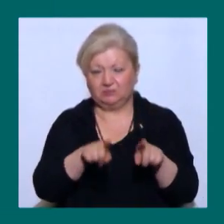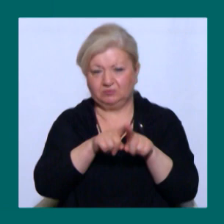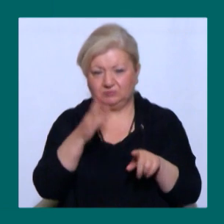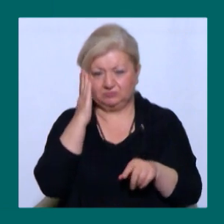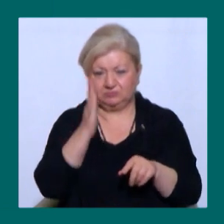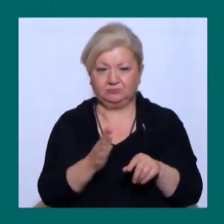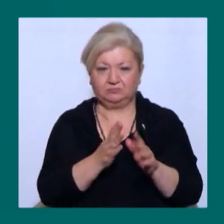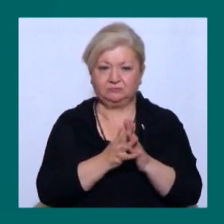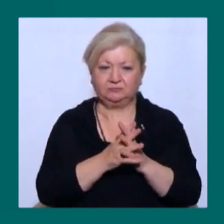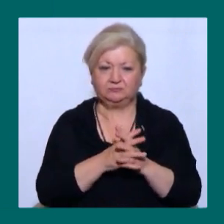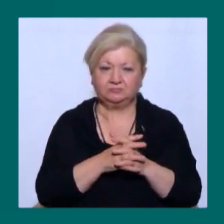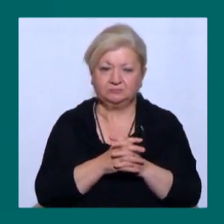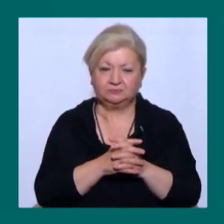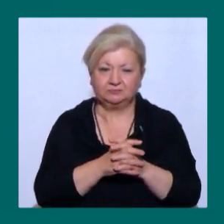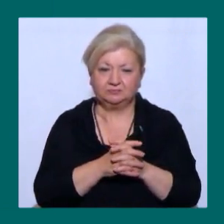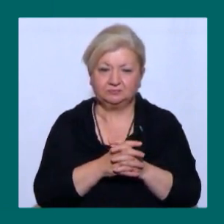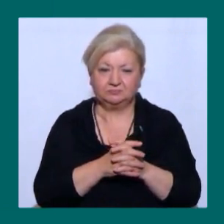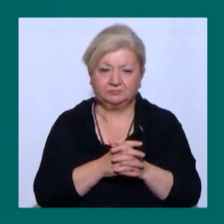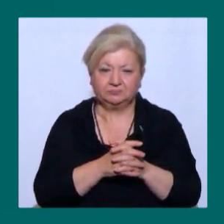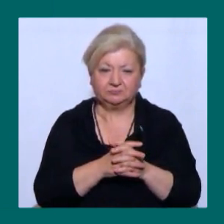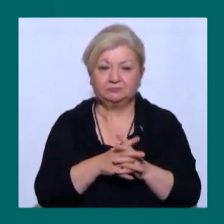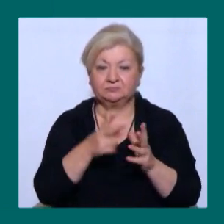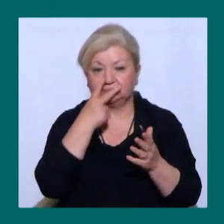მოდით შევცვალოთ ახლა სიხშირე ერთ-ერთის.